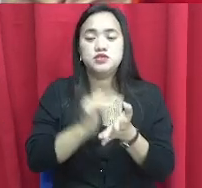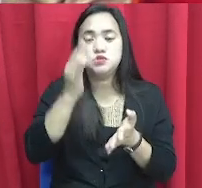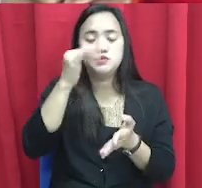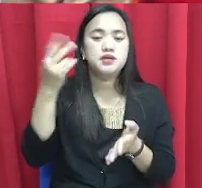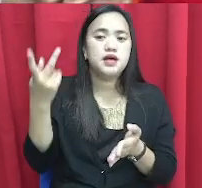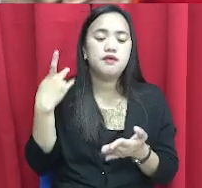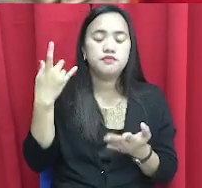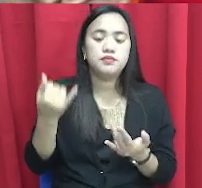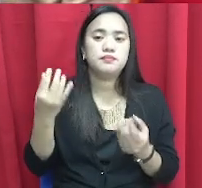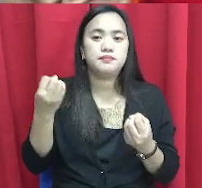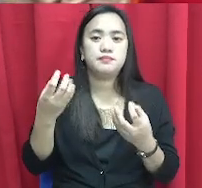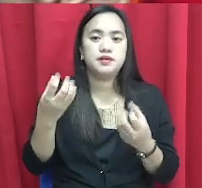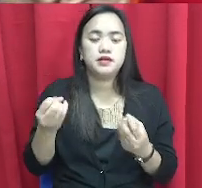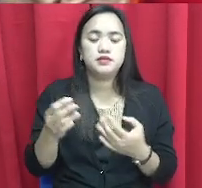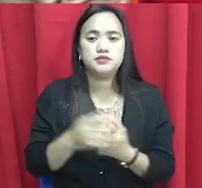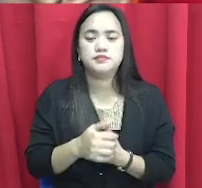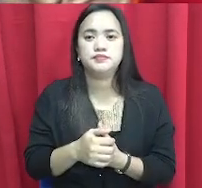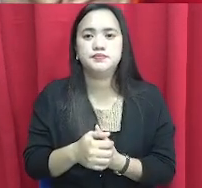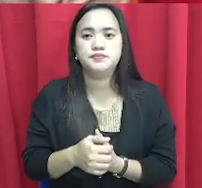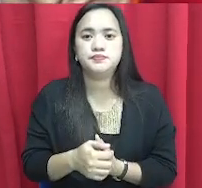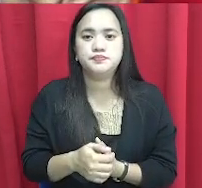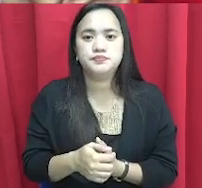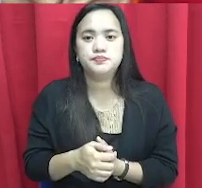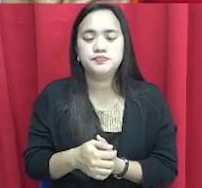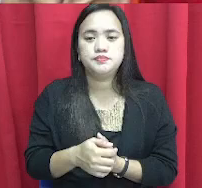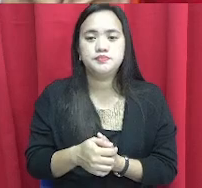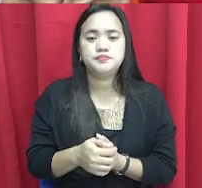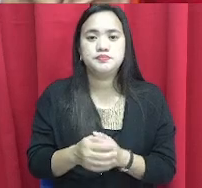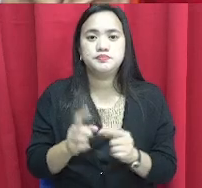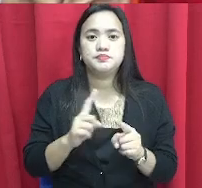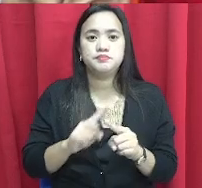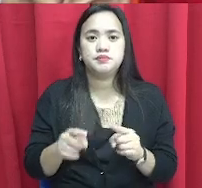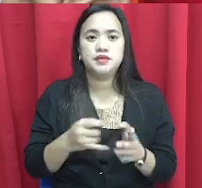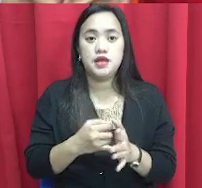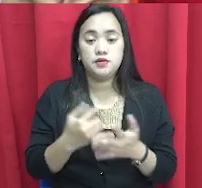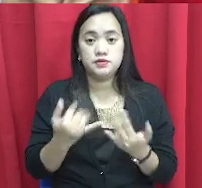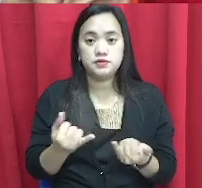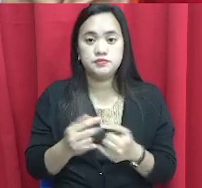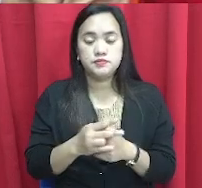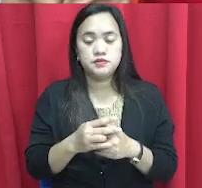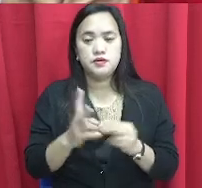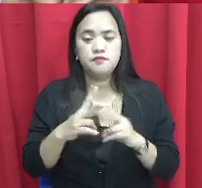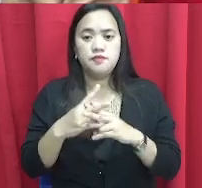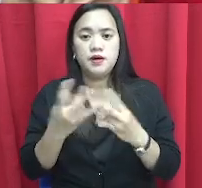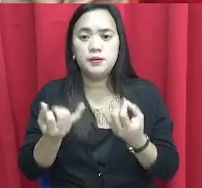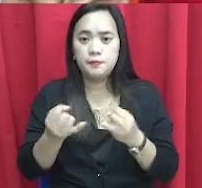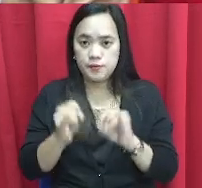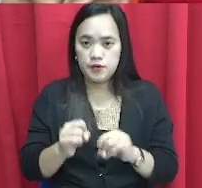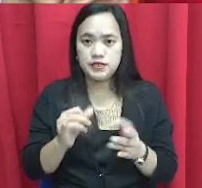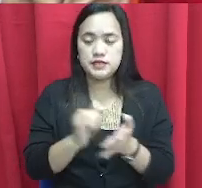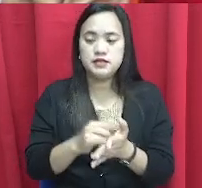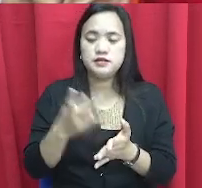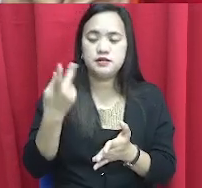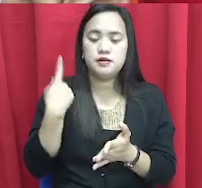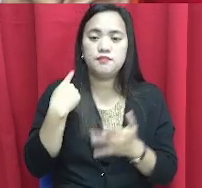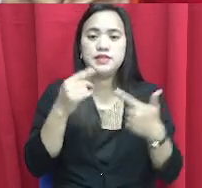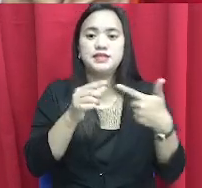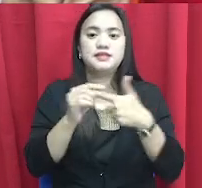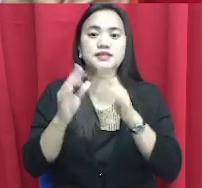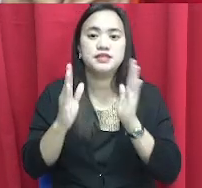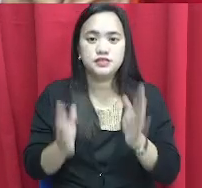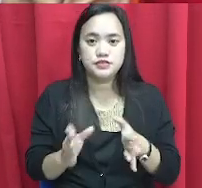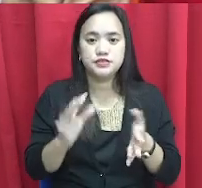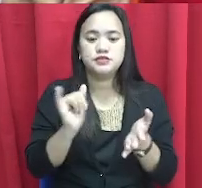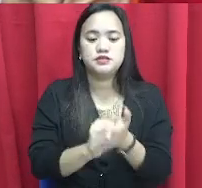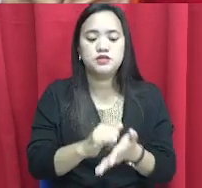ang sira pero could you imagine gaano kaganda na merong isang lider ng tahanan na patuloy na nag-increase